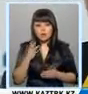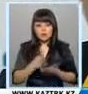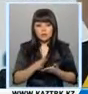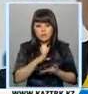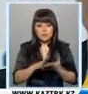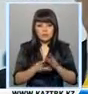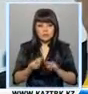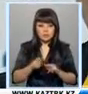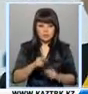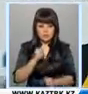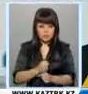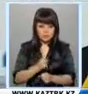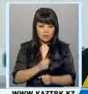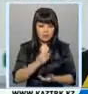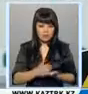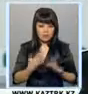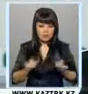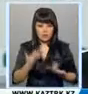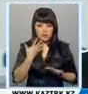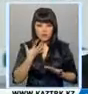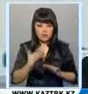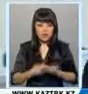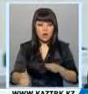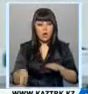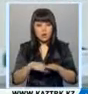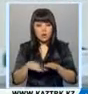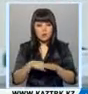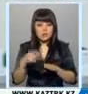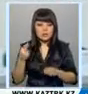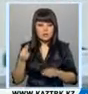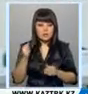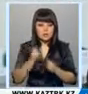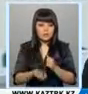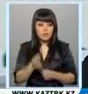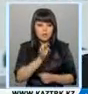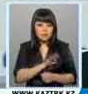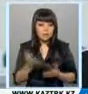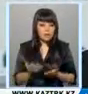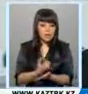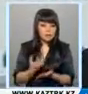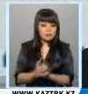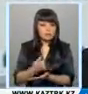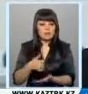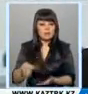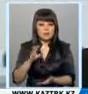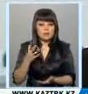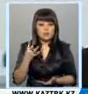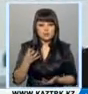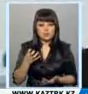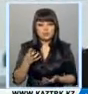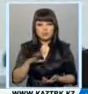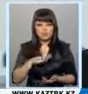200% көлемінде болса, біздің зейнетақы жинақтау қорының біздің салымшыларға берген табысы 400%-дан жоғары болып